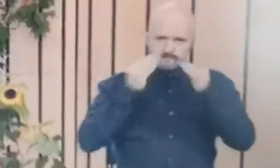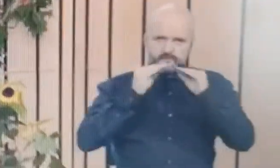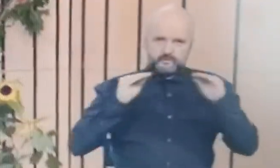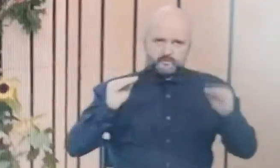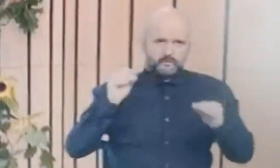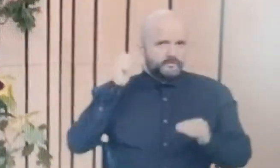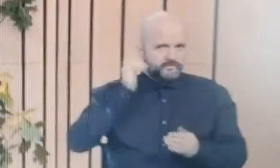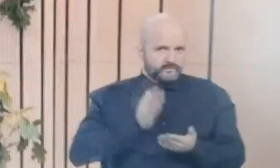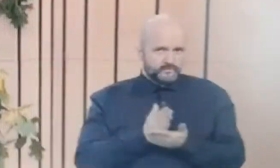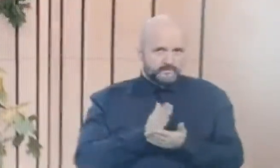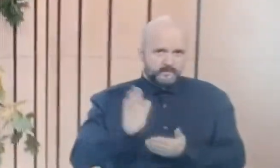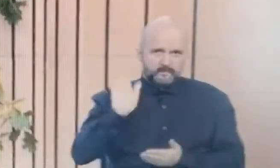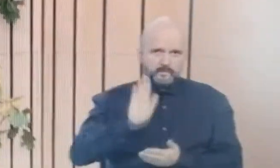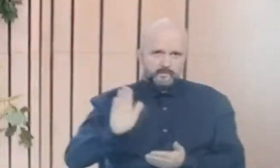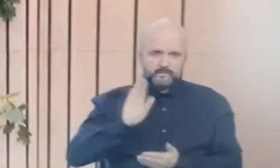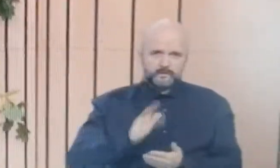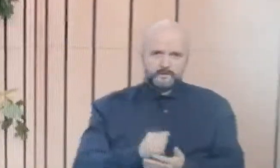czcigodna służebnica Boża